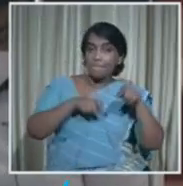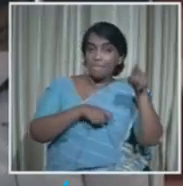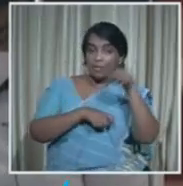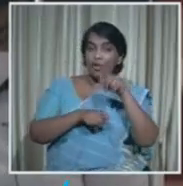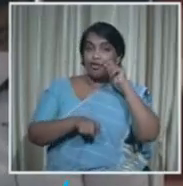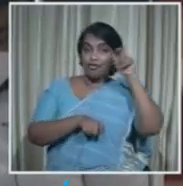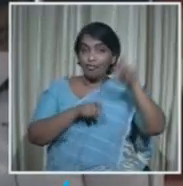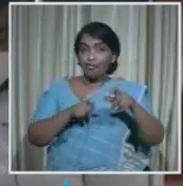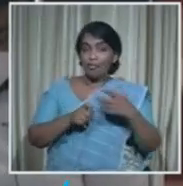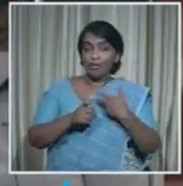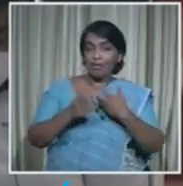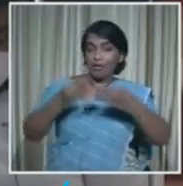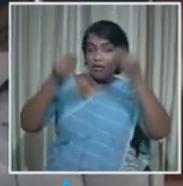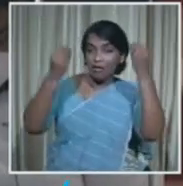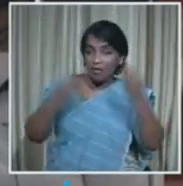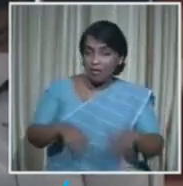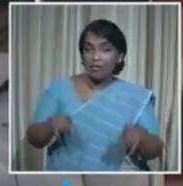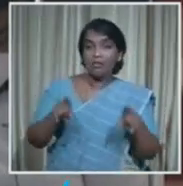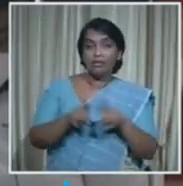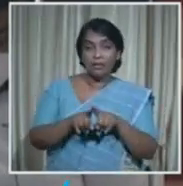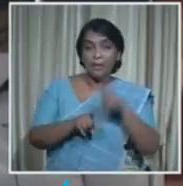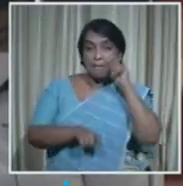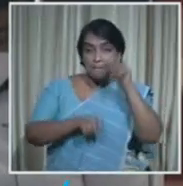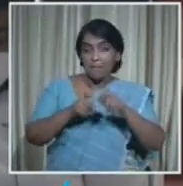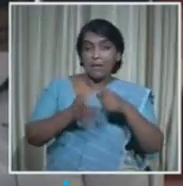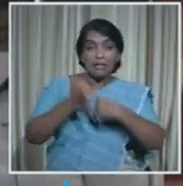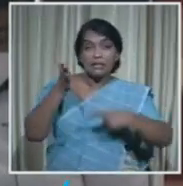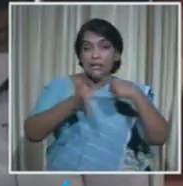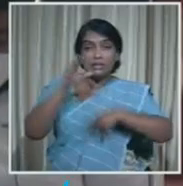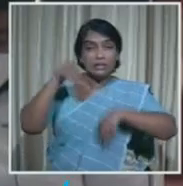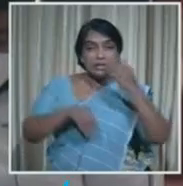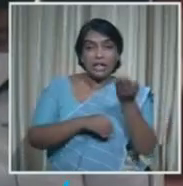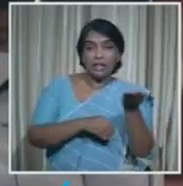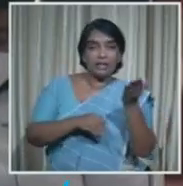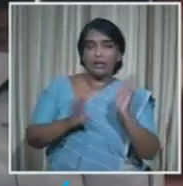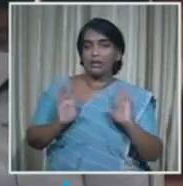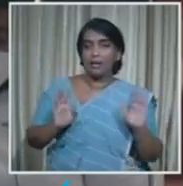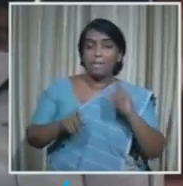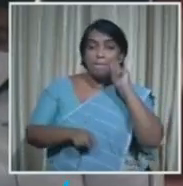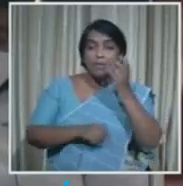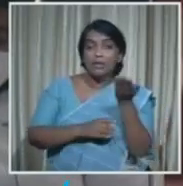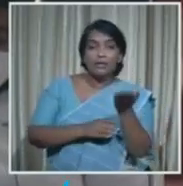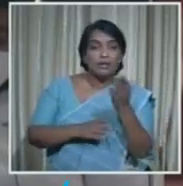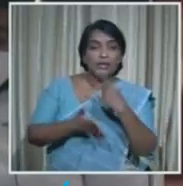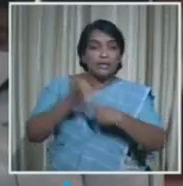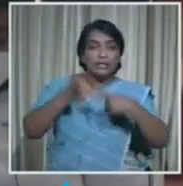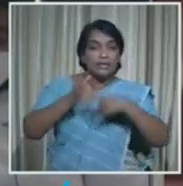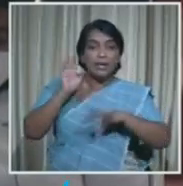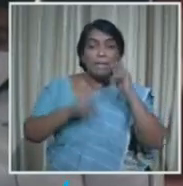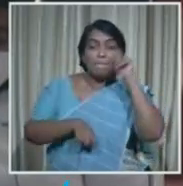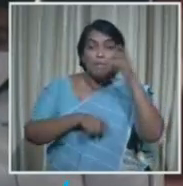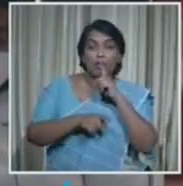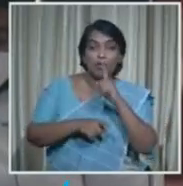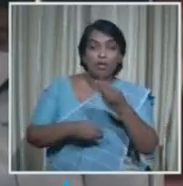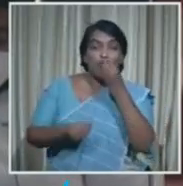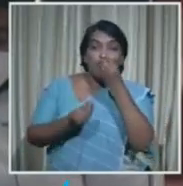janathawa me kabalen lipata wadala wage me minissu chanda neme illanne minissu illanne chanda neme minissu illanne